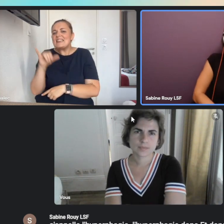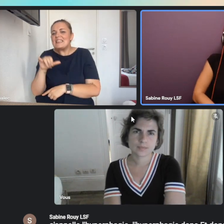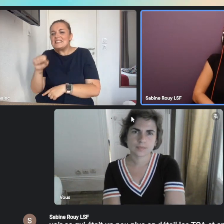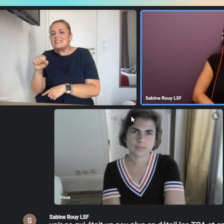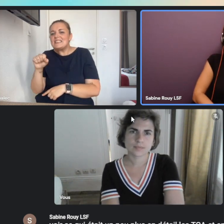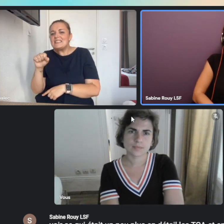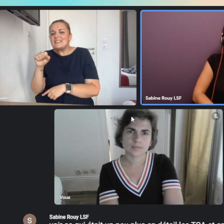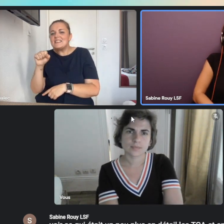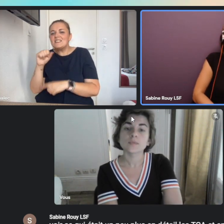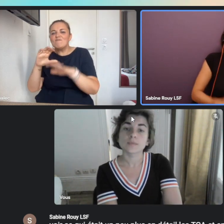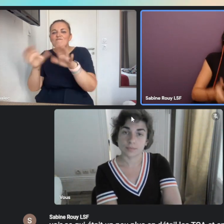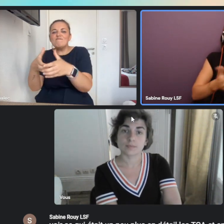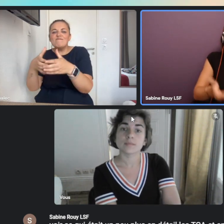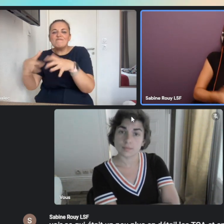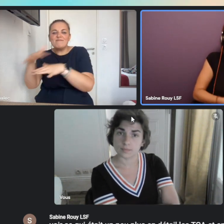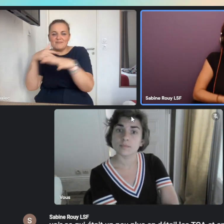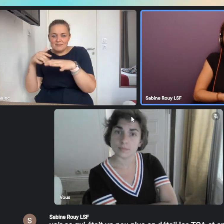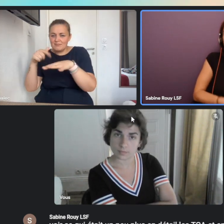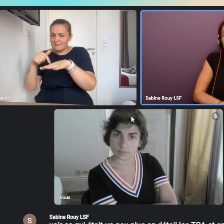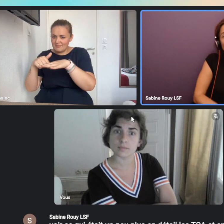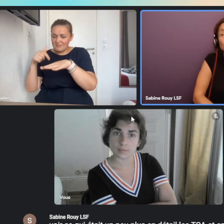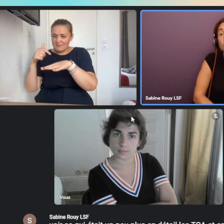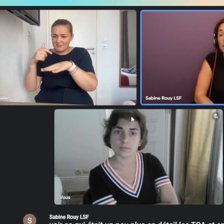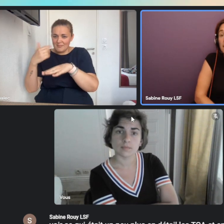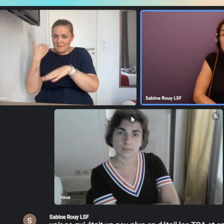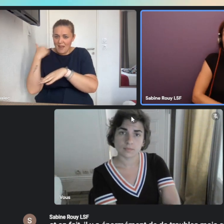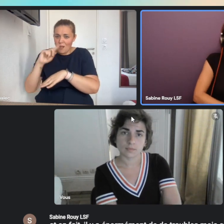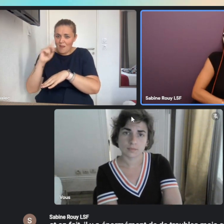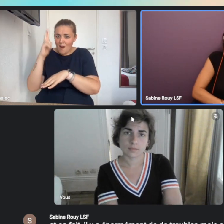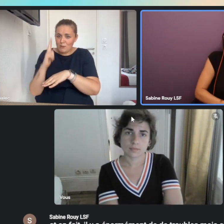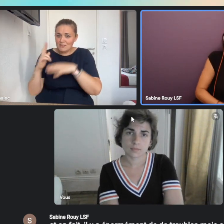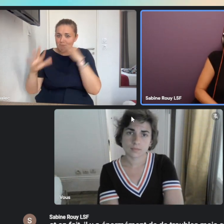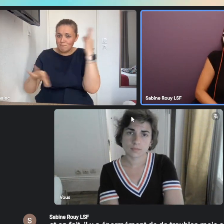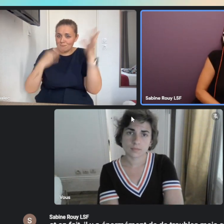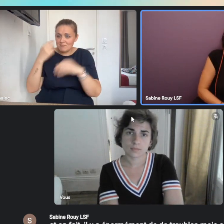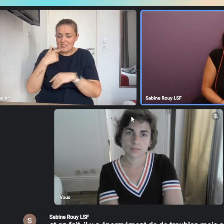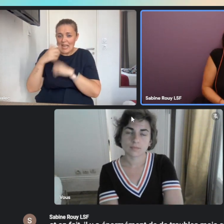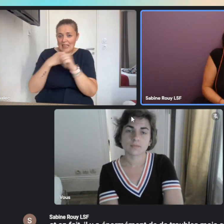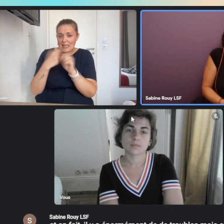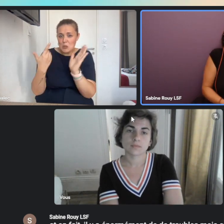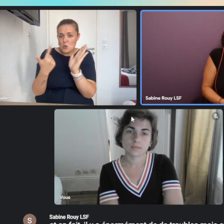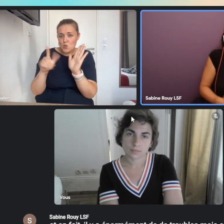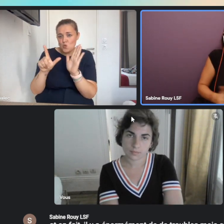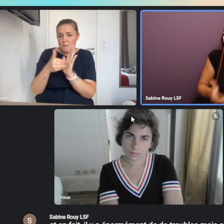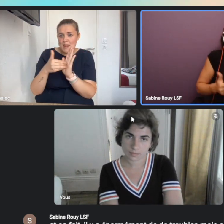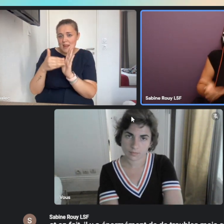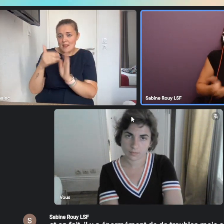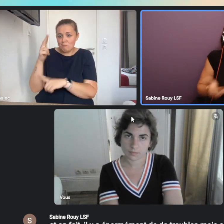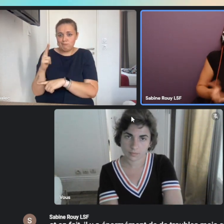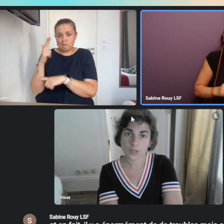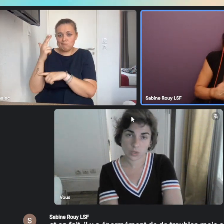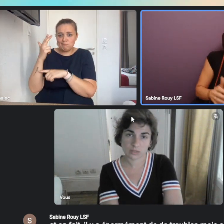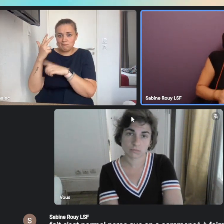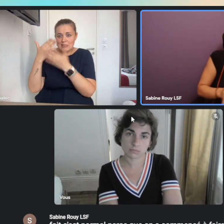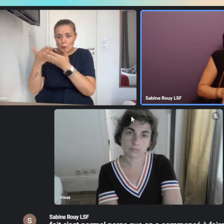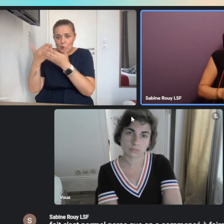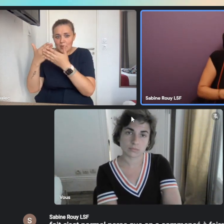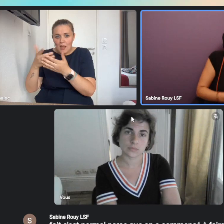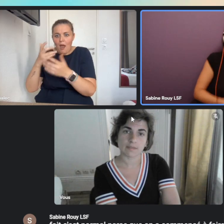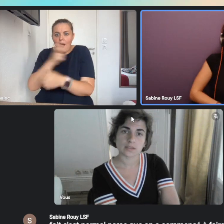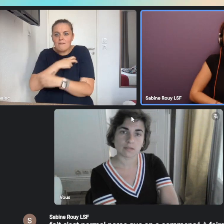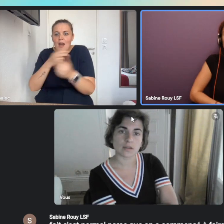récent, comme de la même façon que pour les 10. Le groupe des 10, c'est des recherches qui datent d'il y a peu de temps, ça date des